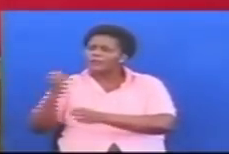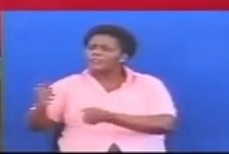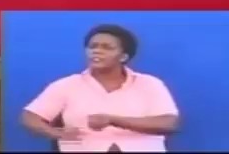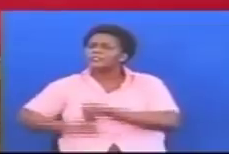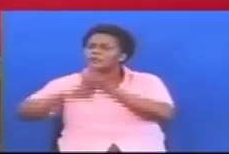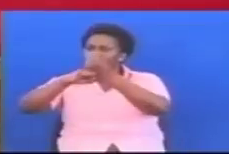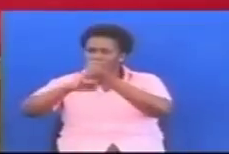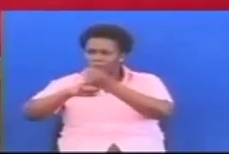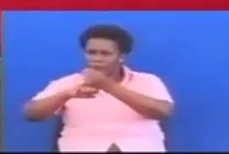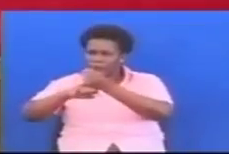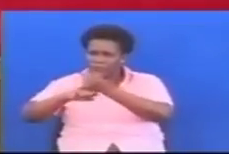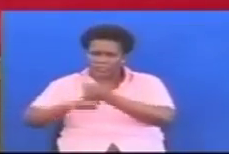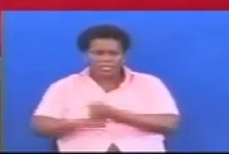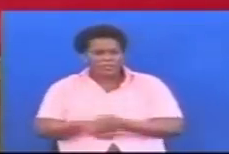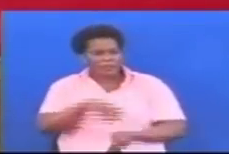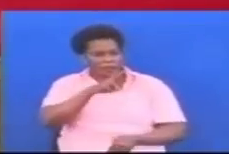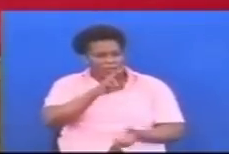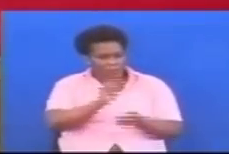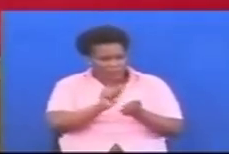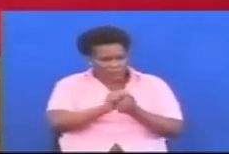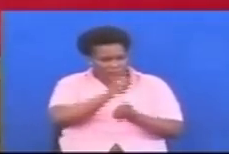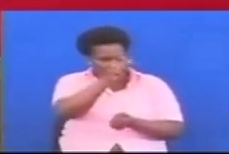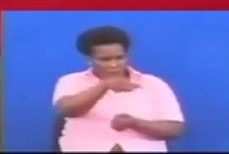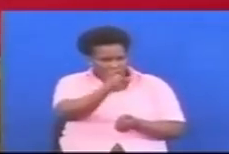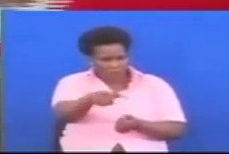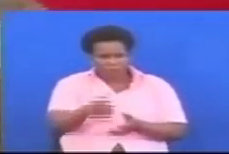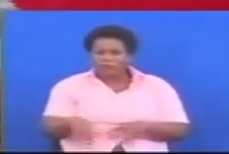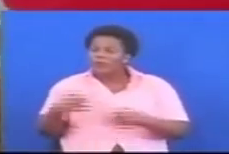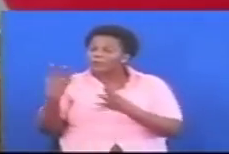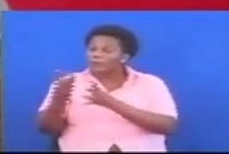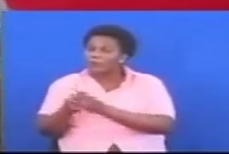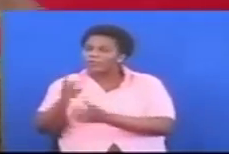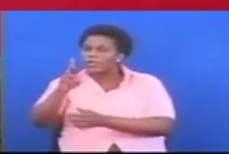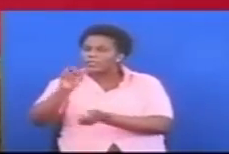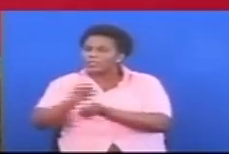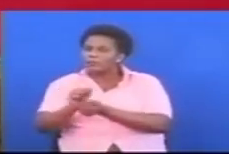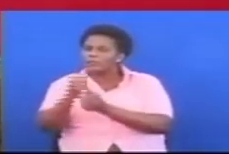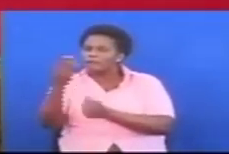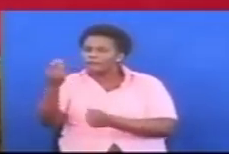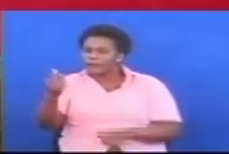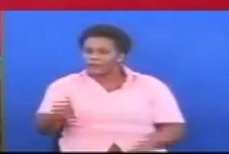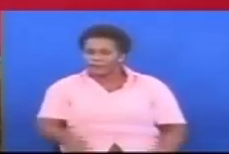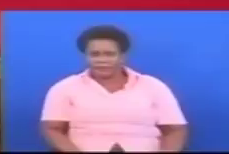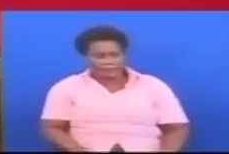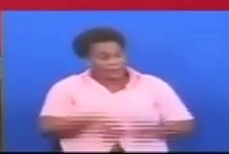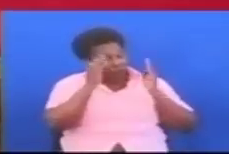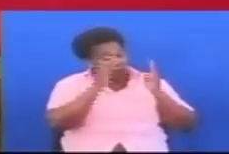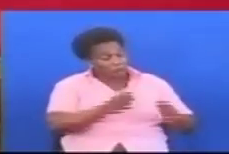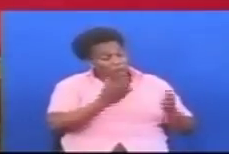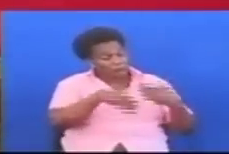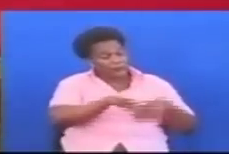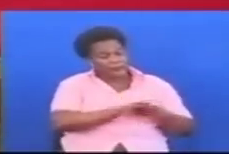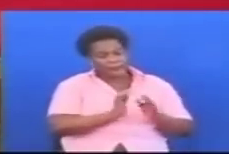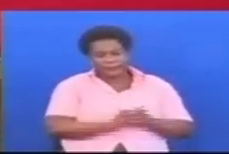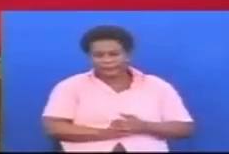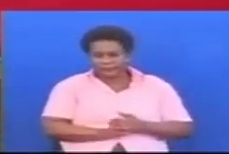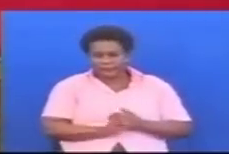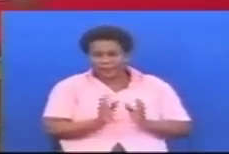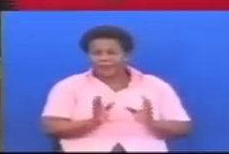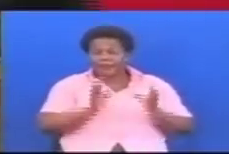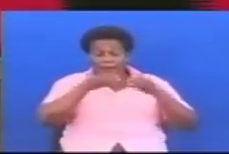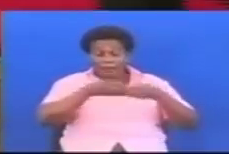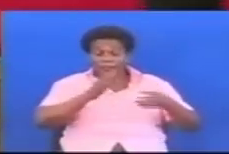watu, ili waweze kutekeleza majukumu yake kikamilifu. Mheshimiwa Mwenyekiti, kamati imebaini